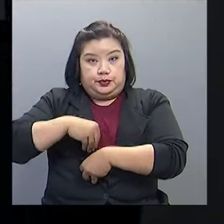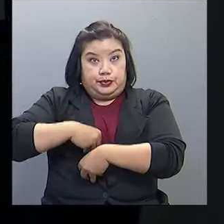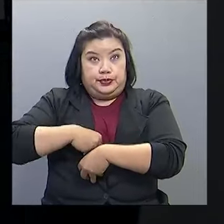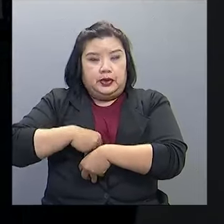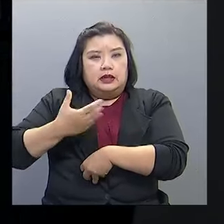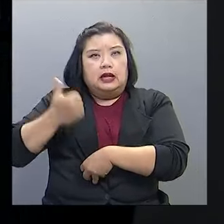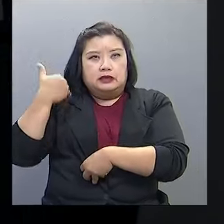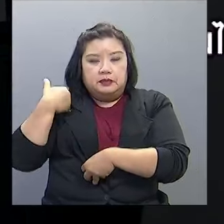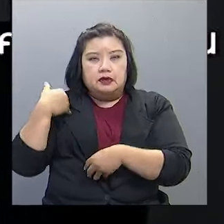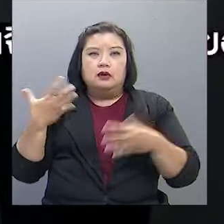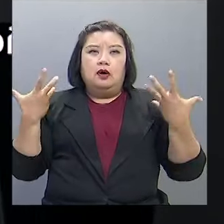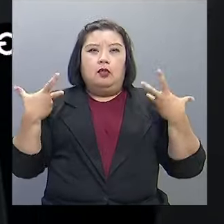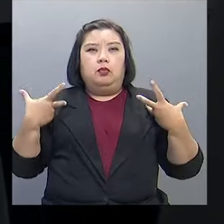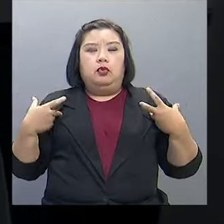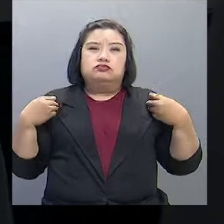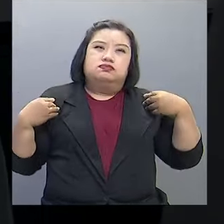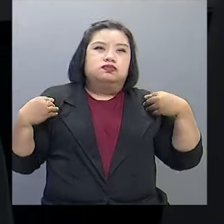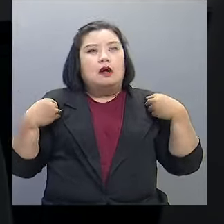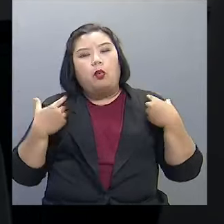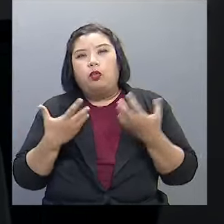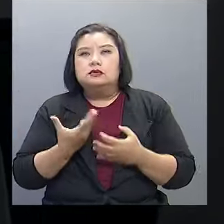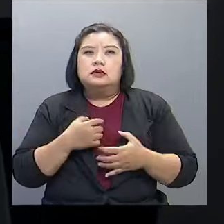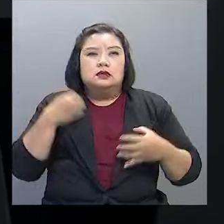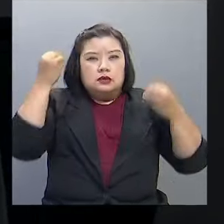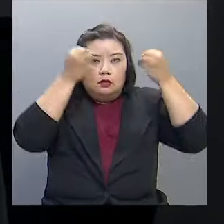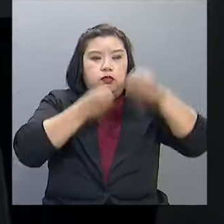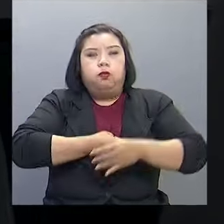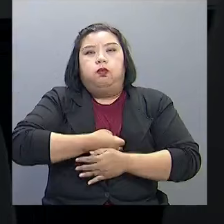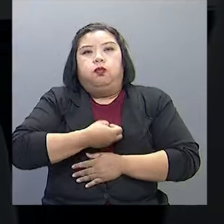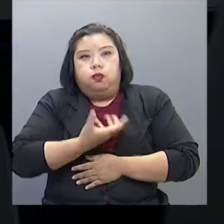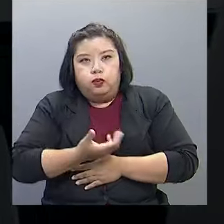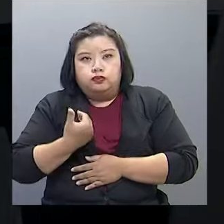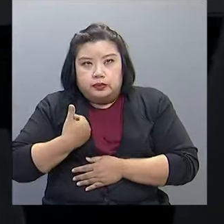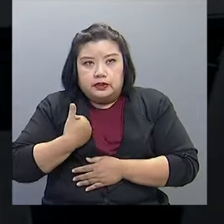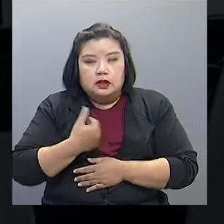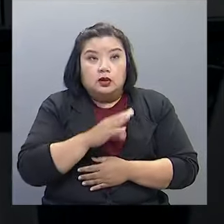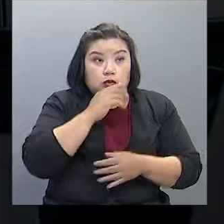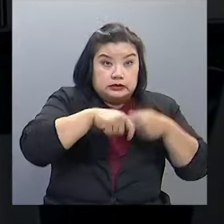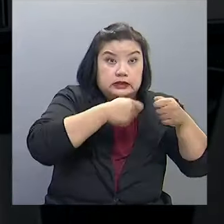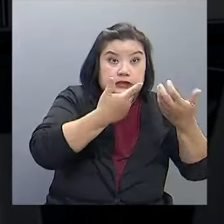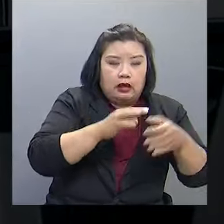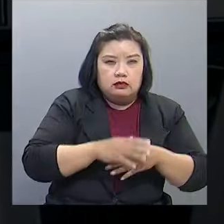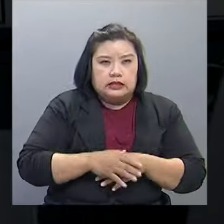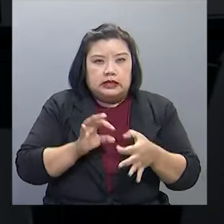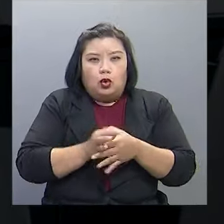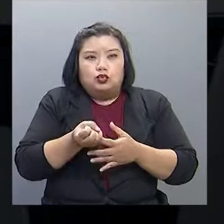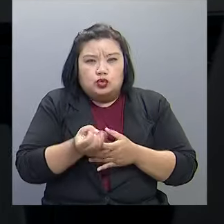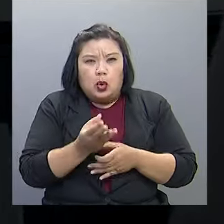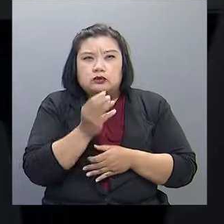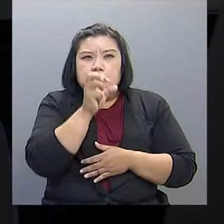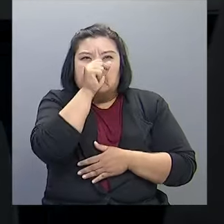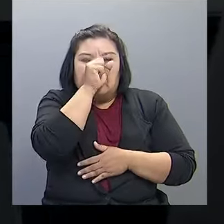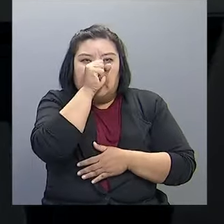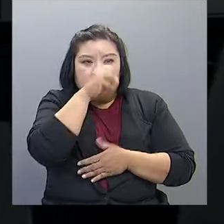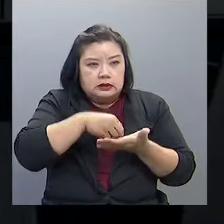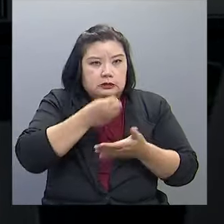าไปที่ไหล่ด้วยนะครับมีขึ้นไส้อาเจียนร่วมด้วยนะครับอาการส่วนมากจะเป็นหลักจากทานอาหารโดยเฉพาะของมันของทอดนะครับเพราะว่าถุงน้